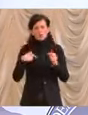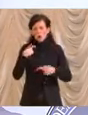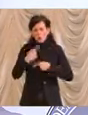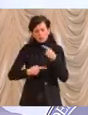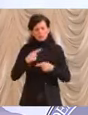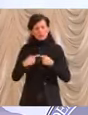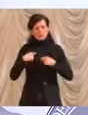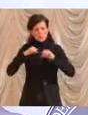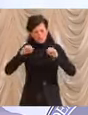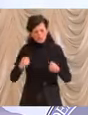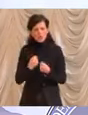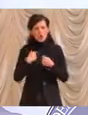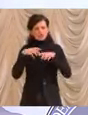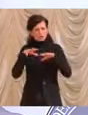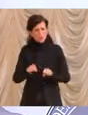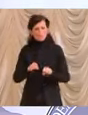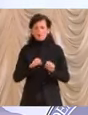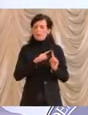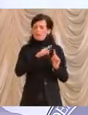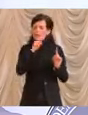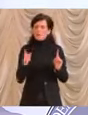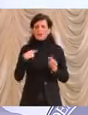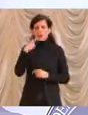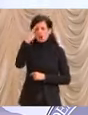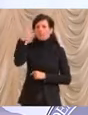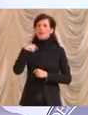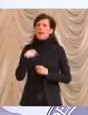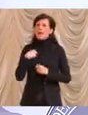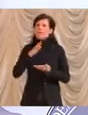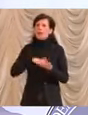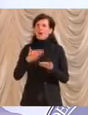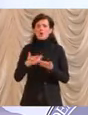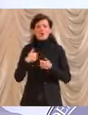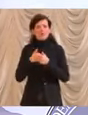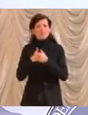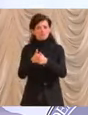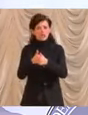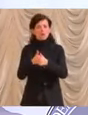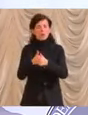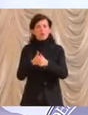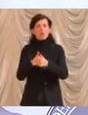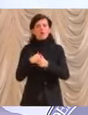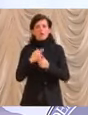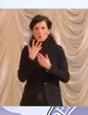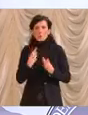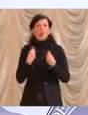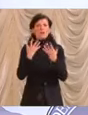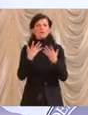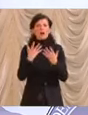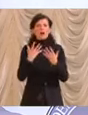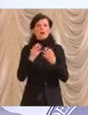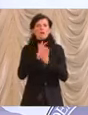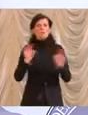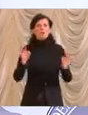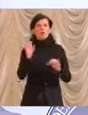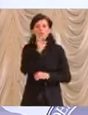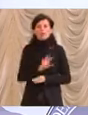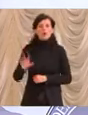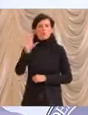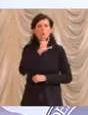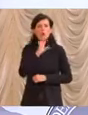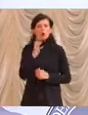all'ultimo grammo di energia per ottenere una risposta europea forte, vigorosa,